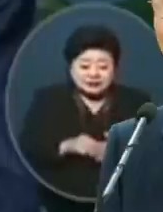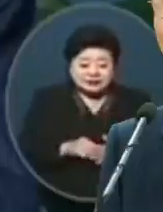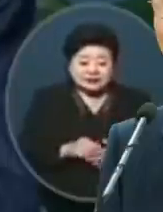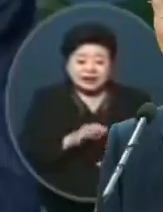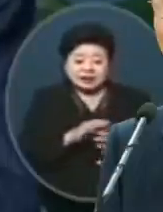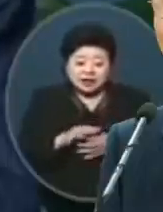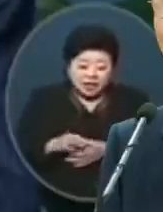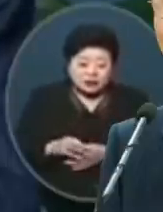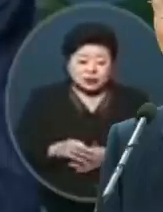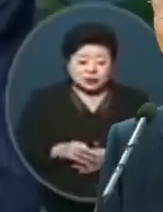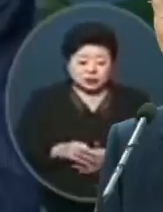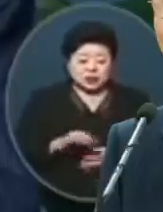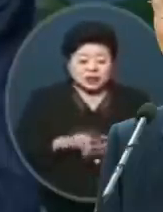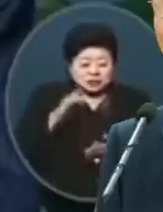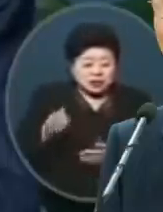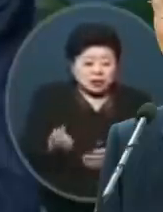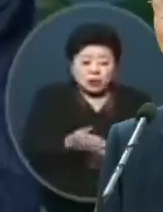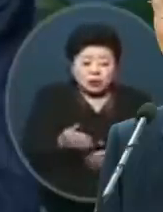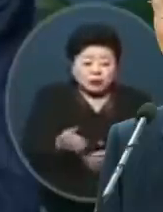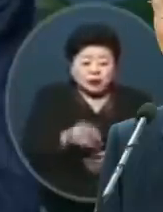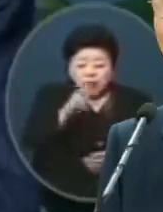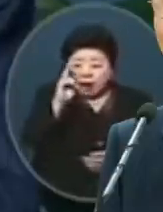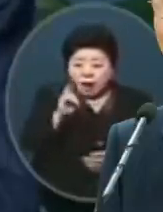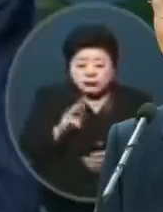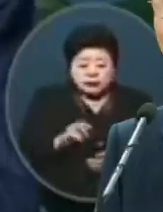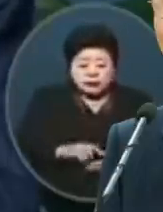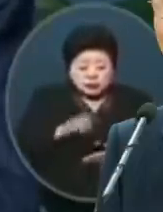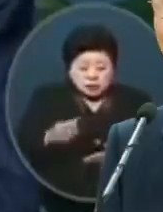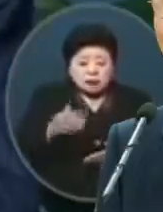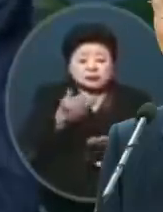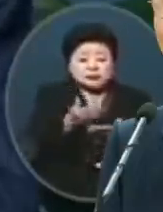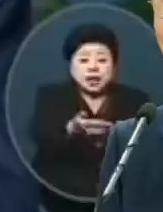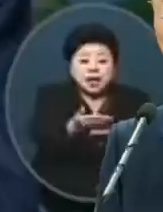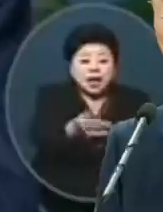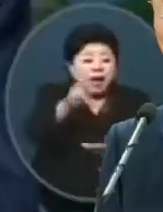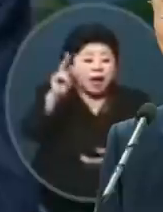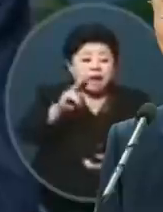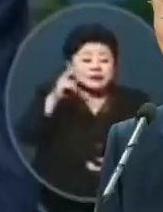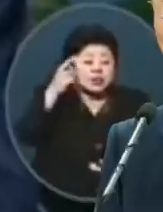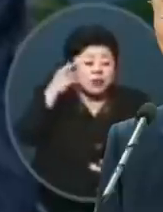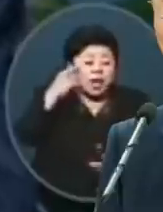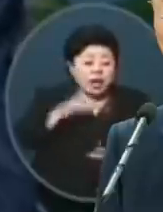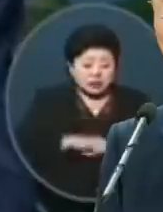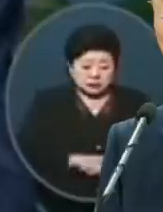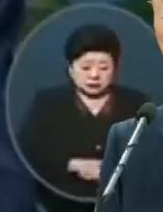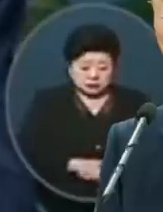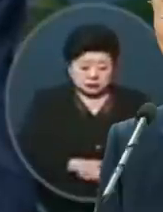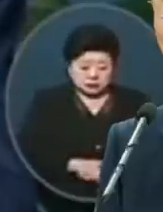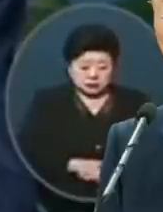내내 세금 내라고 말 안 하다가 이제 갑자기 왜 세금 내라 그러는?